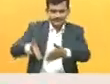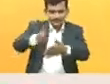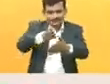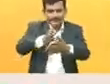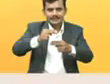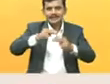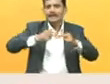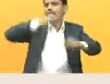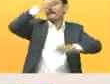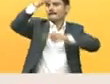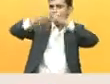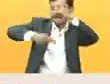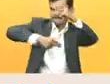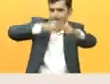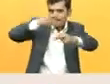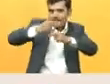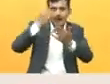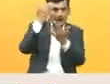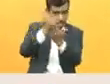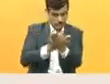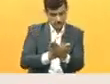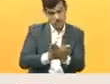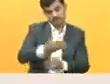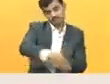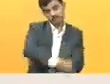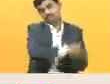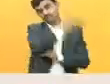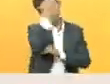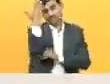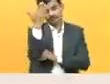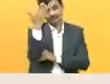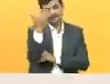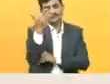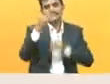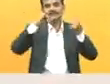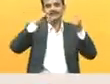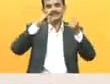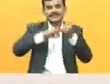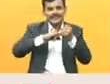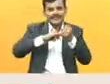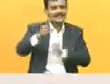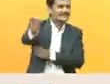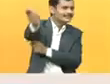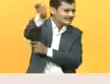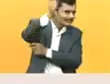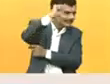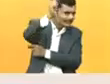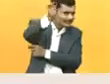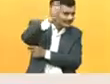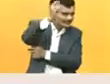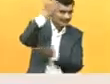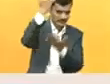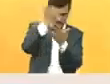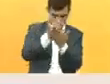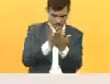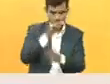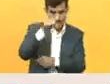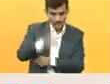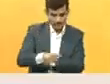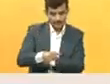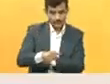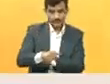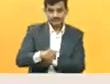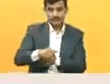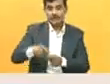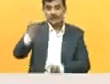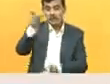भी विहंगम आयोजन हुआ है। संक्रांति के पावन अवसर पर इस मेले में पूरी